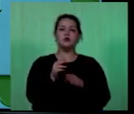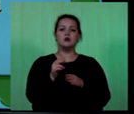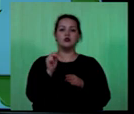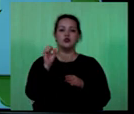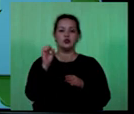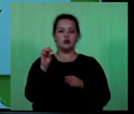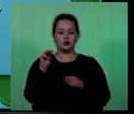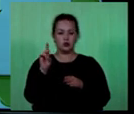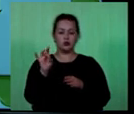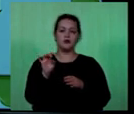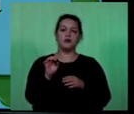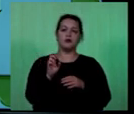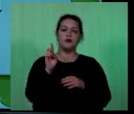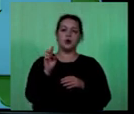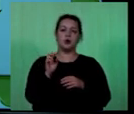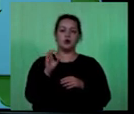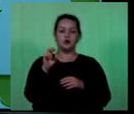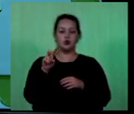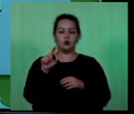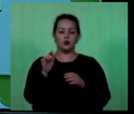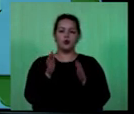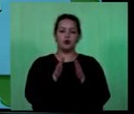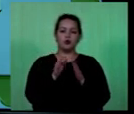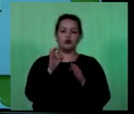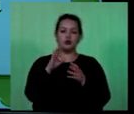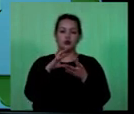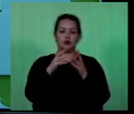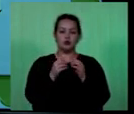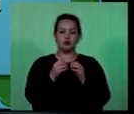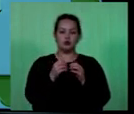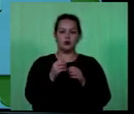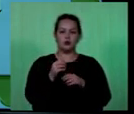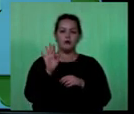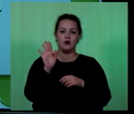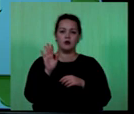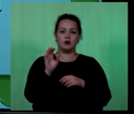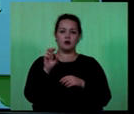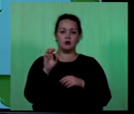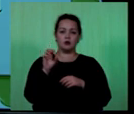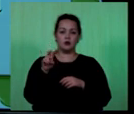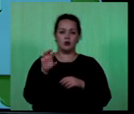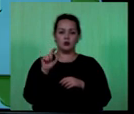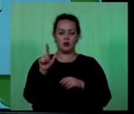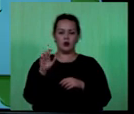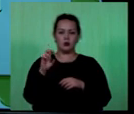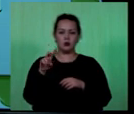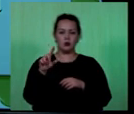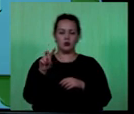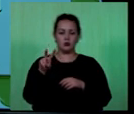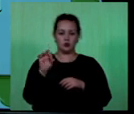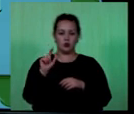слагаемое уменьшаемое сумма вариант ответа в слагаемое слагаемое